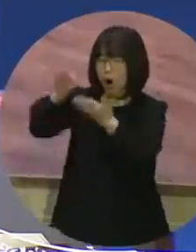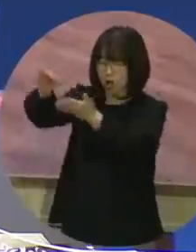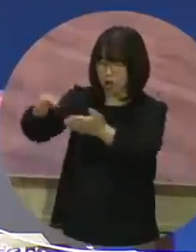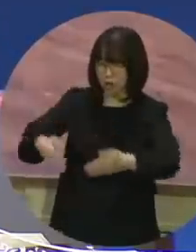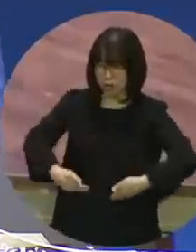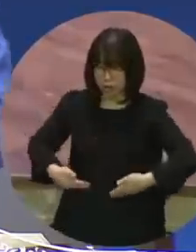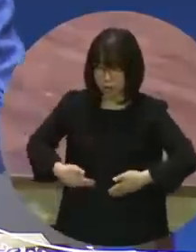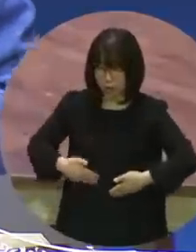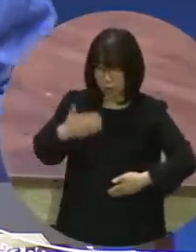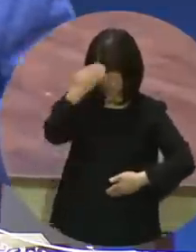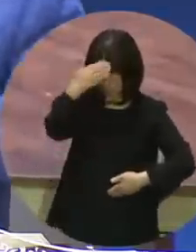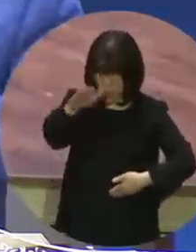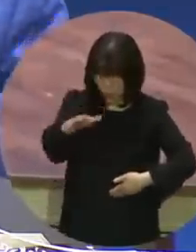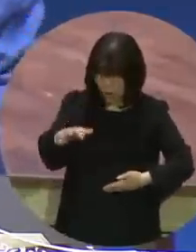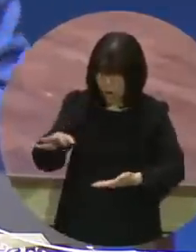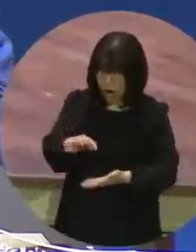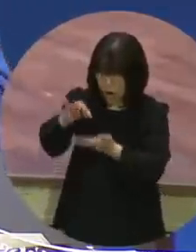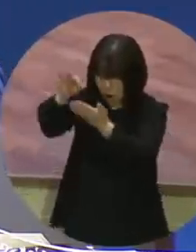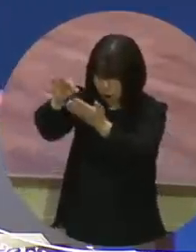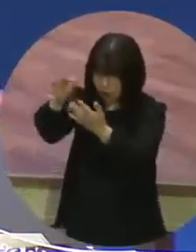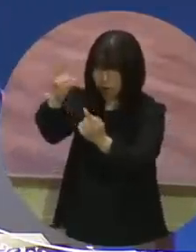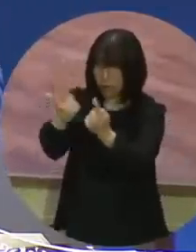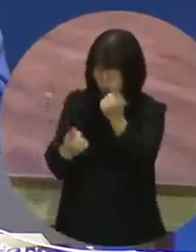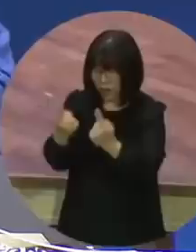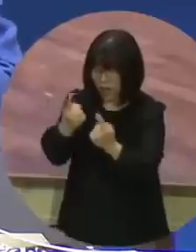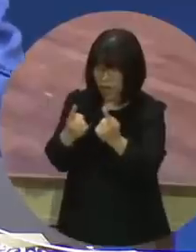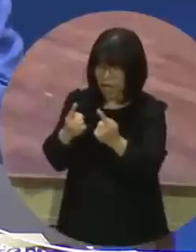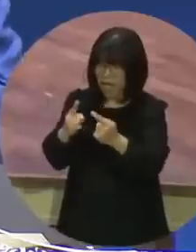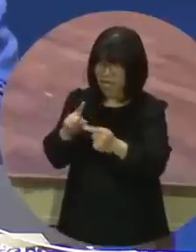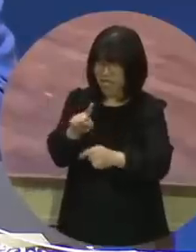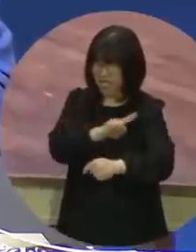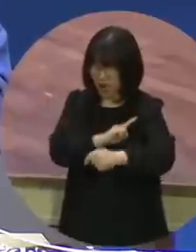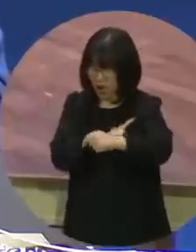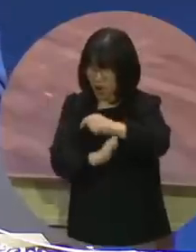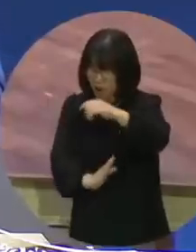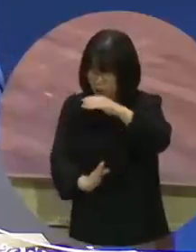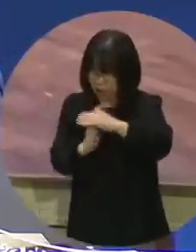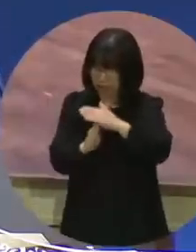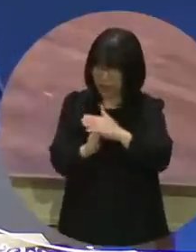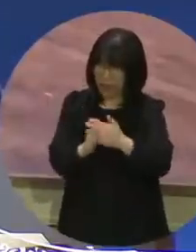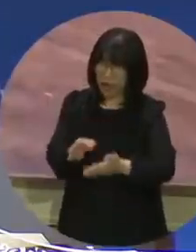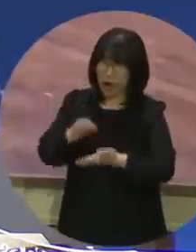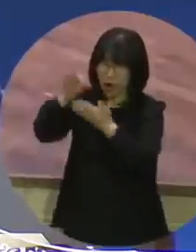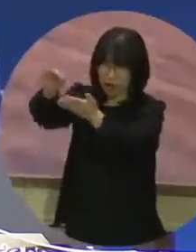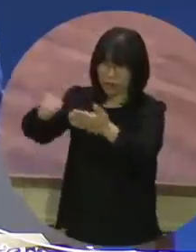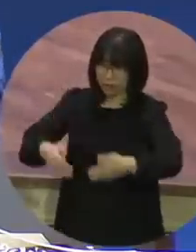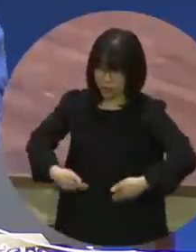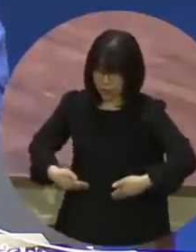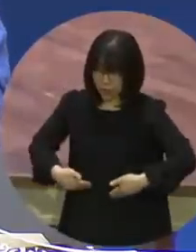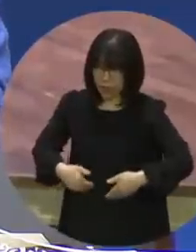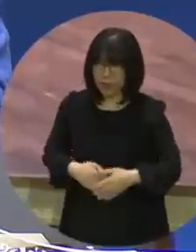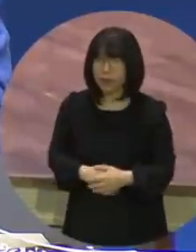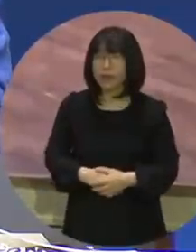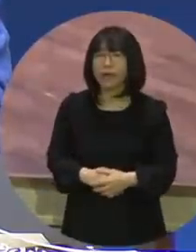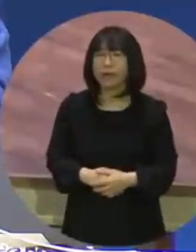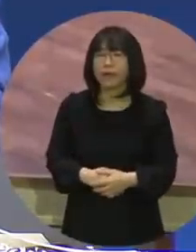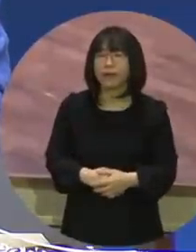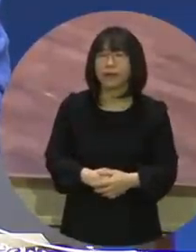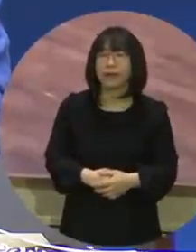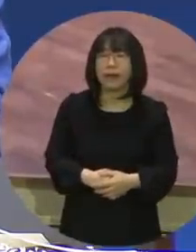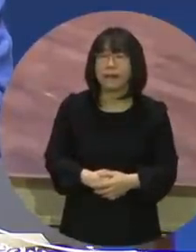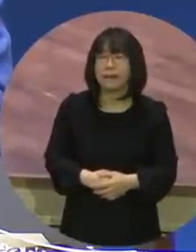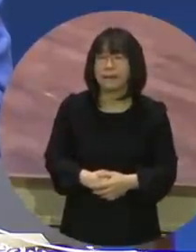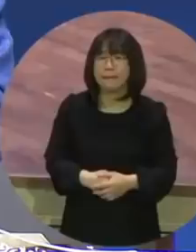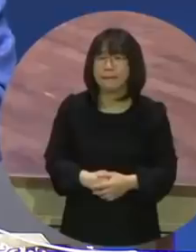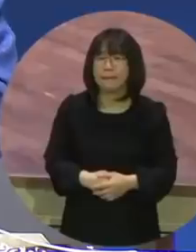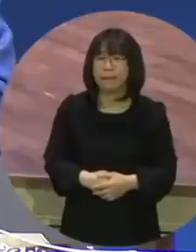본당 헌당 또 헌당이지만은 우리가 하나님을 기도하기를 237 나라 복음화를 위하여 이 예언교가 237